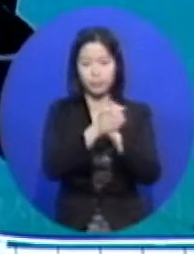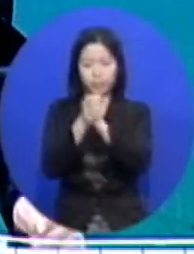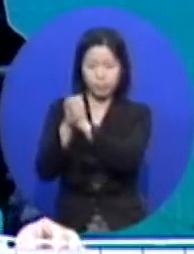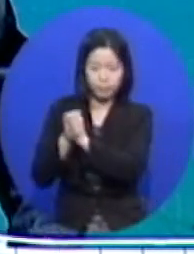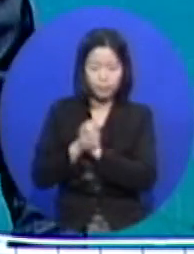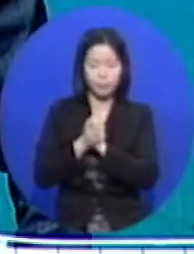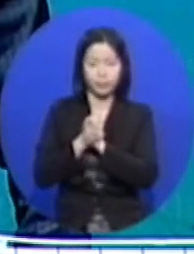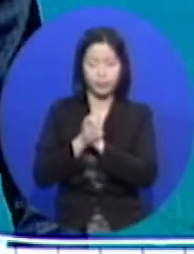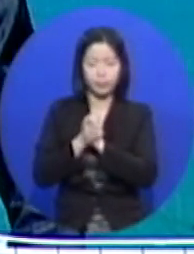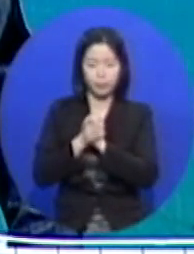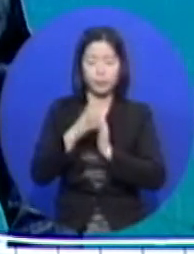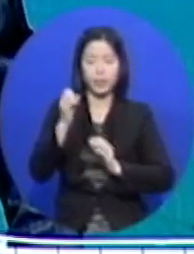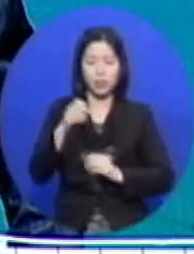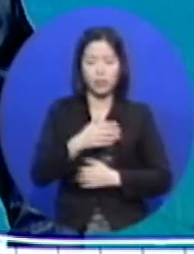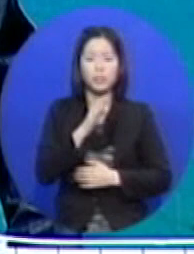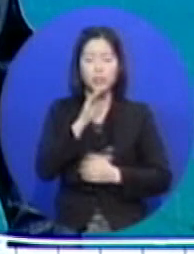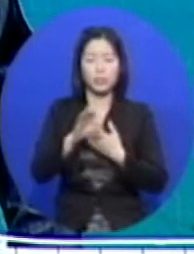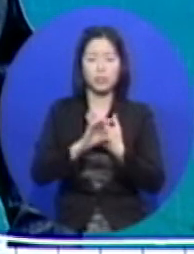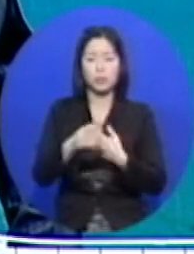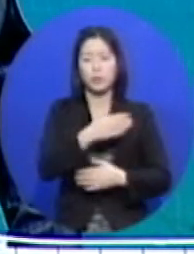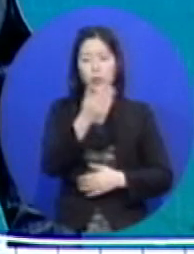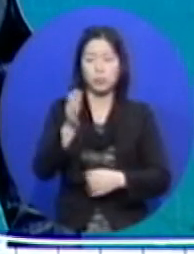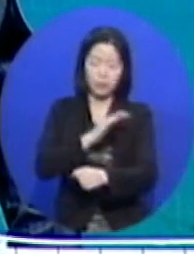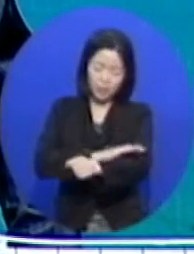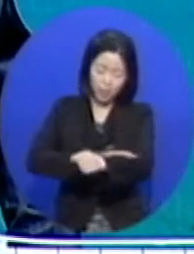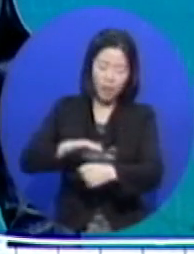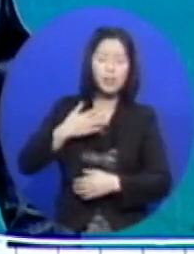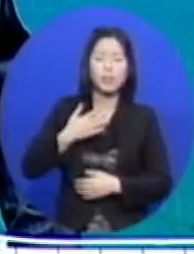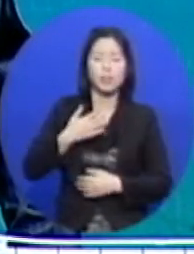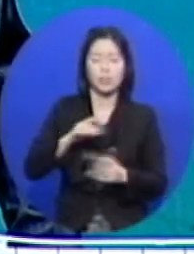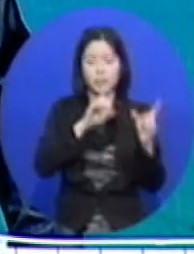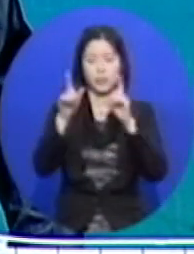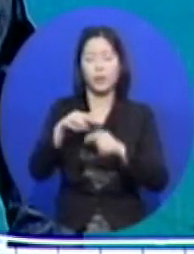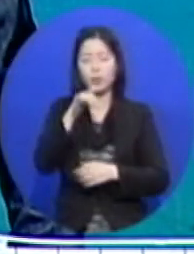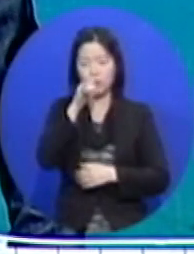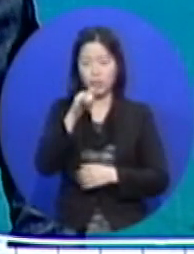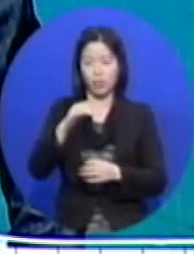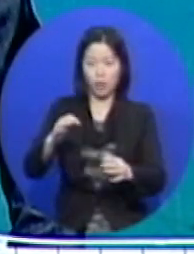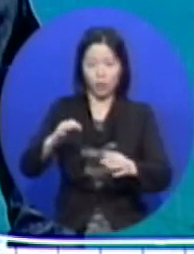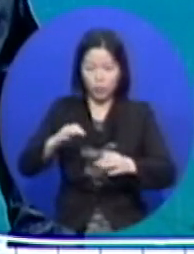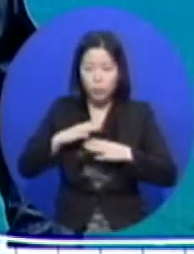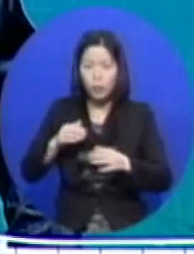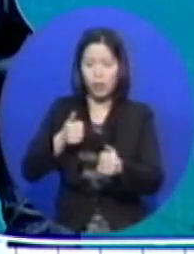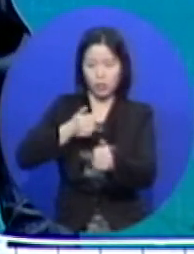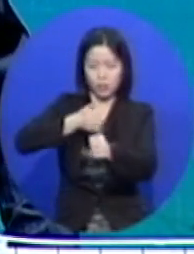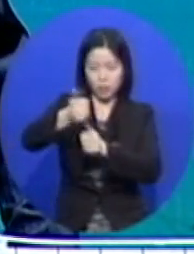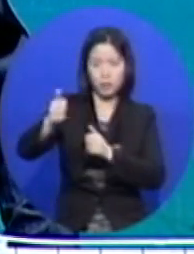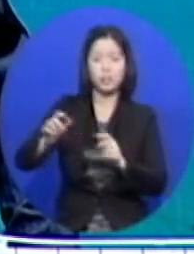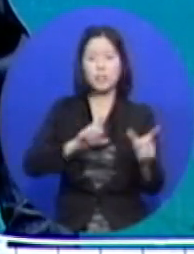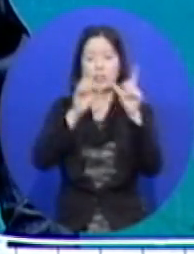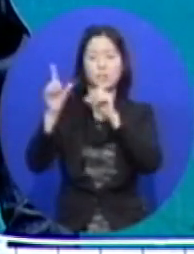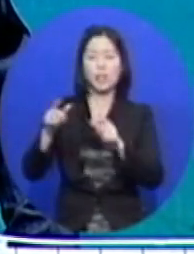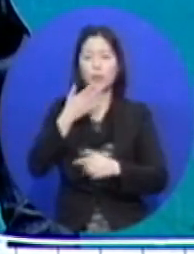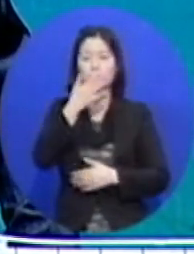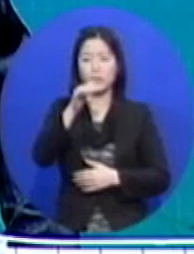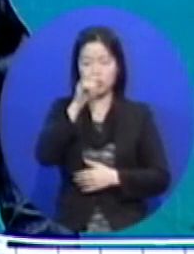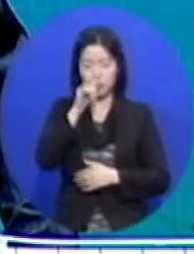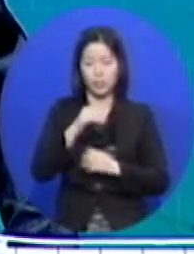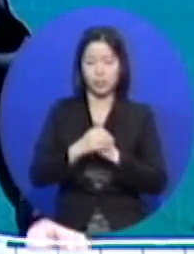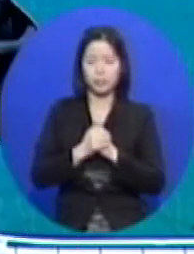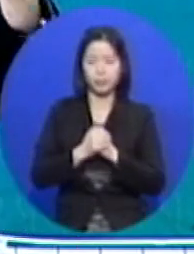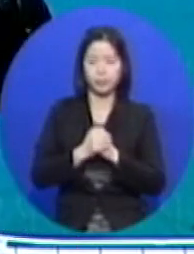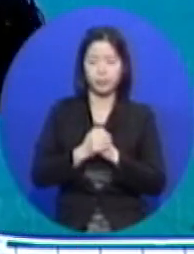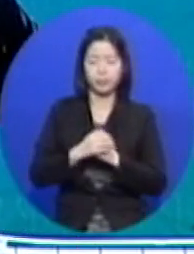그러면 여러분은 지금 잘 살고 있는 거예요 여러분은 놀라운 승리를 살고 있는 거예요